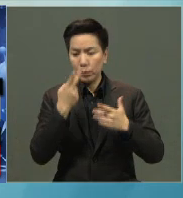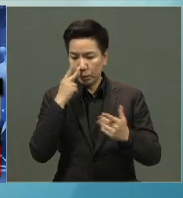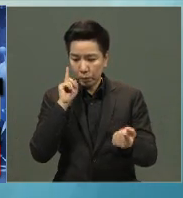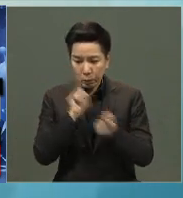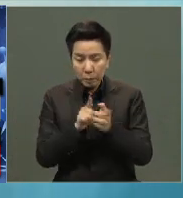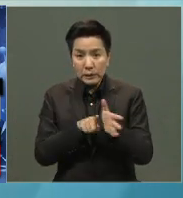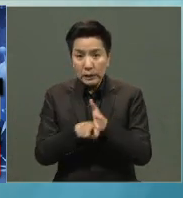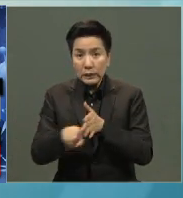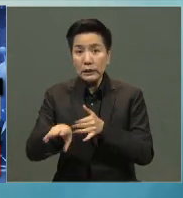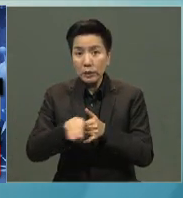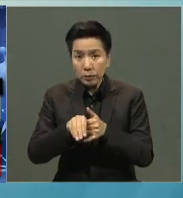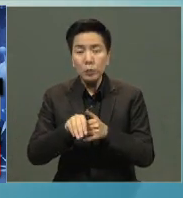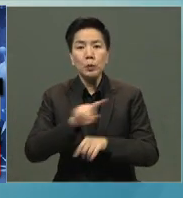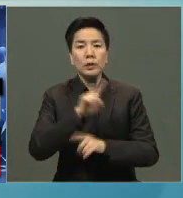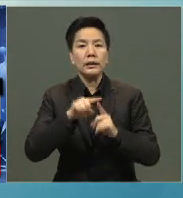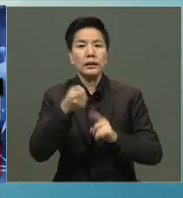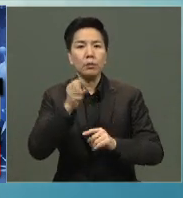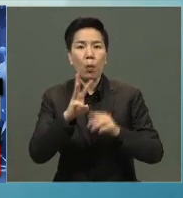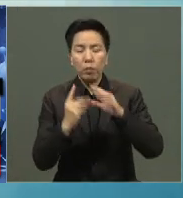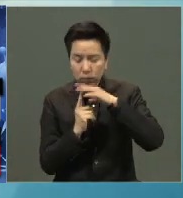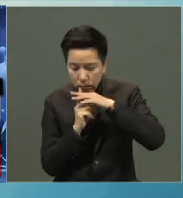ก็ดันตีนที่ที่กรุงเทพฯโดยทุกรายไม่มีอาการแล้วก็ตรวจหาพบเชื้อในวันที่16มิถุนายนนะครับก็ผลยืนยันออกมามาดูนะครับในช่วงของที่เขาว่ารายงาน